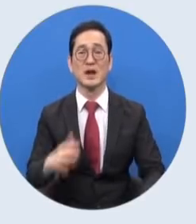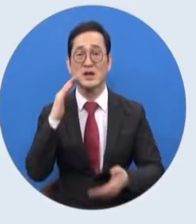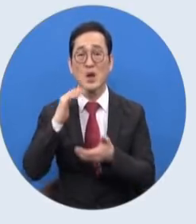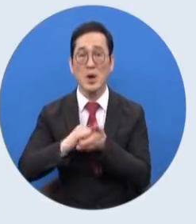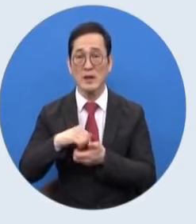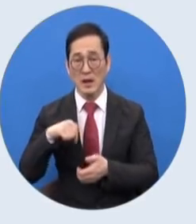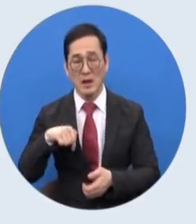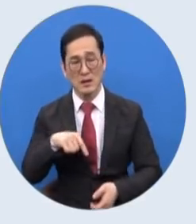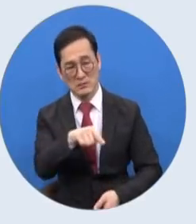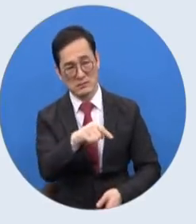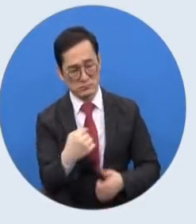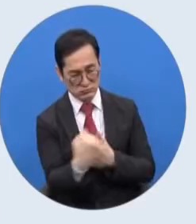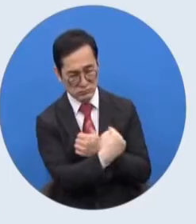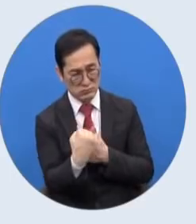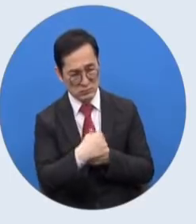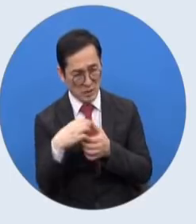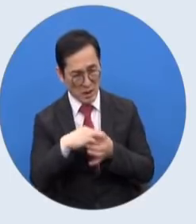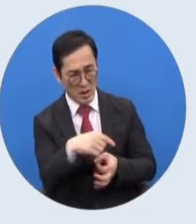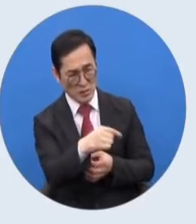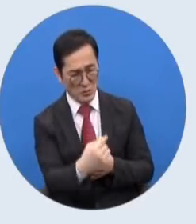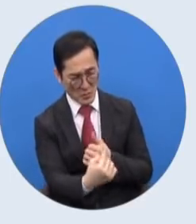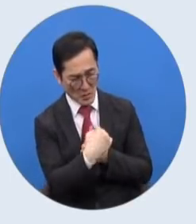지금 서로 벌이고 있는 상황.